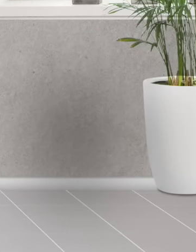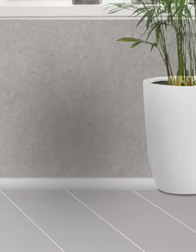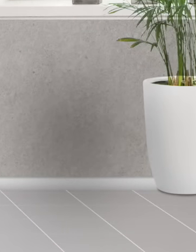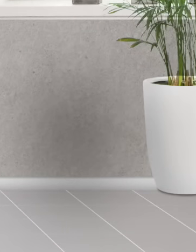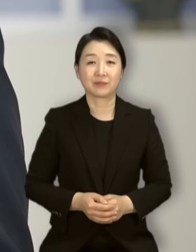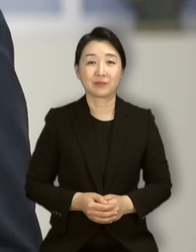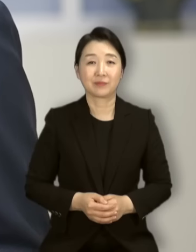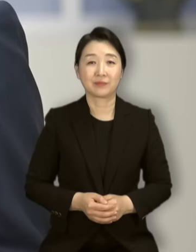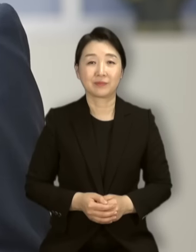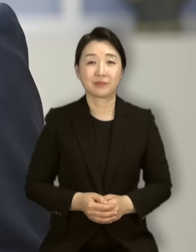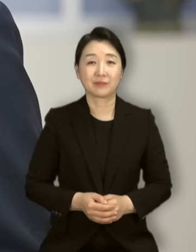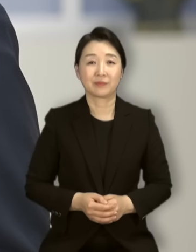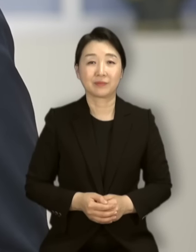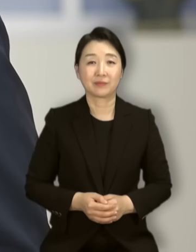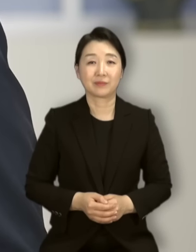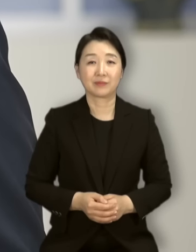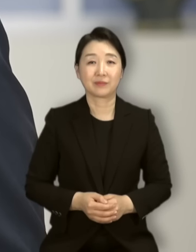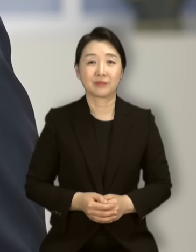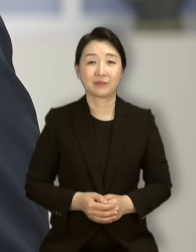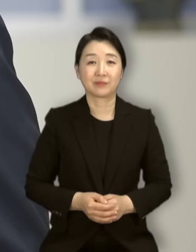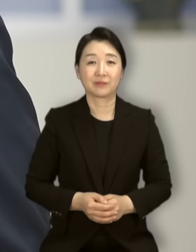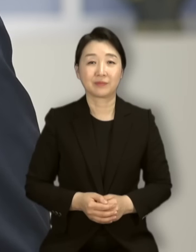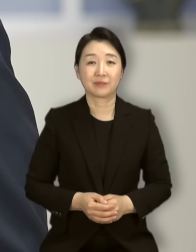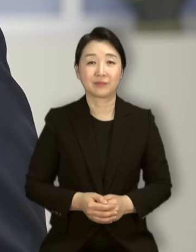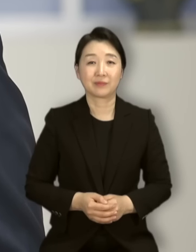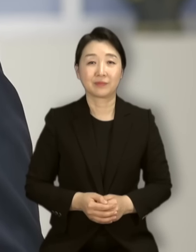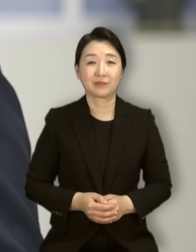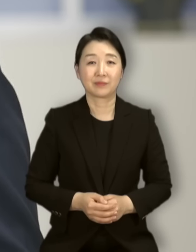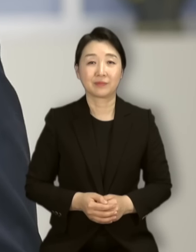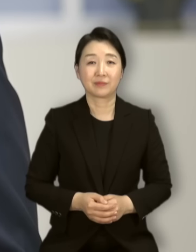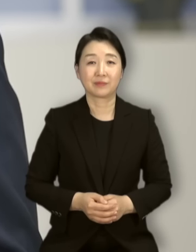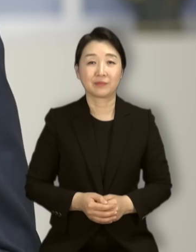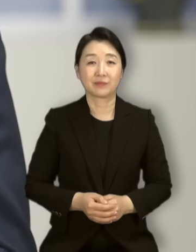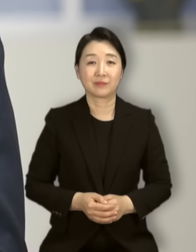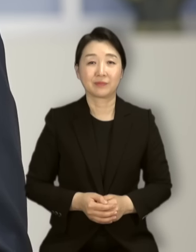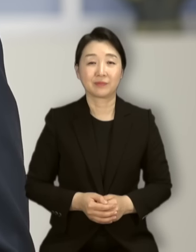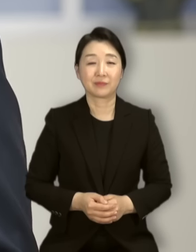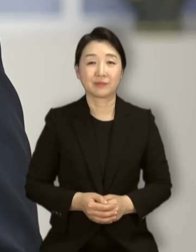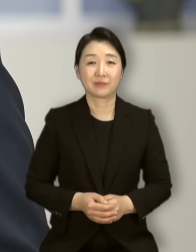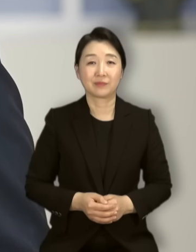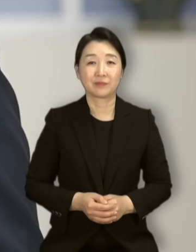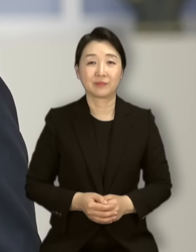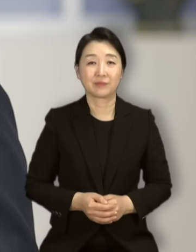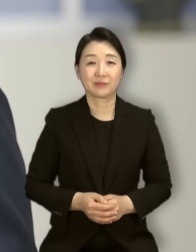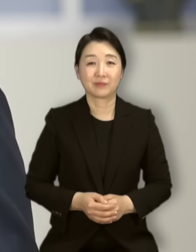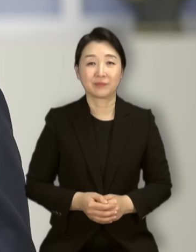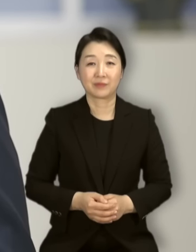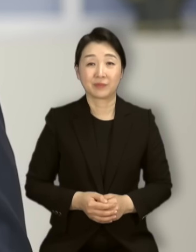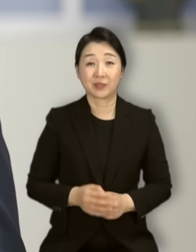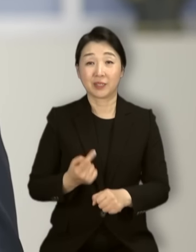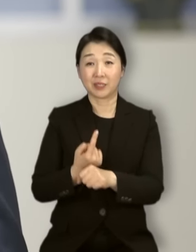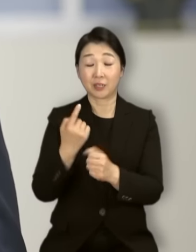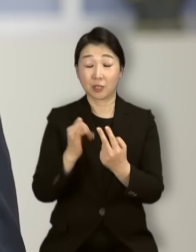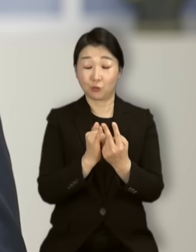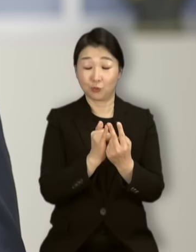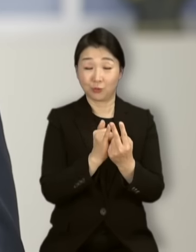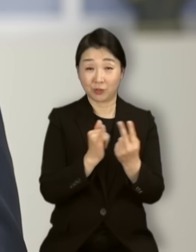감동스럽습니다 작년에 두 분이 출연한 예능이 정말 큰 화제가 되었죠 극과 극 예 텐션 흑백